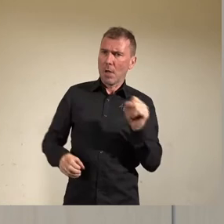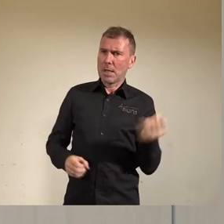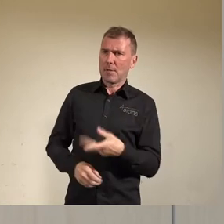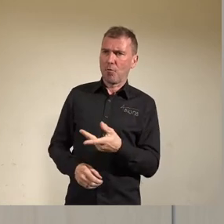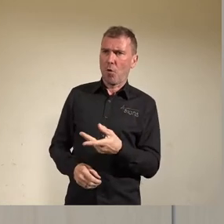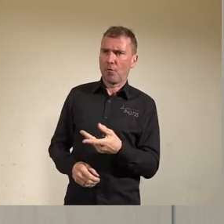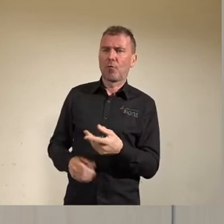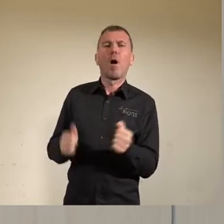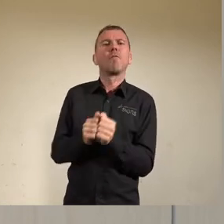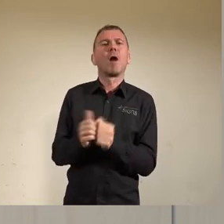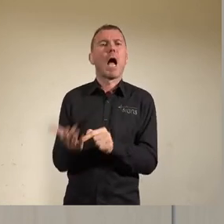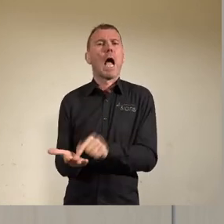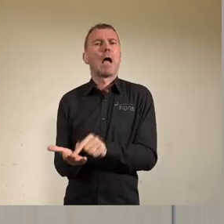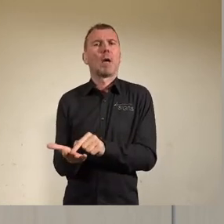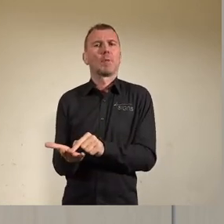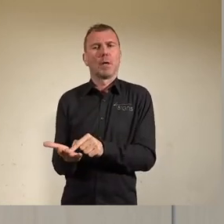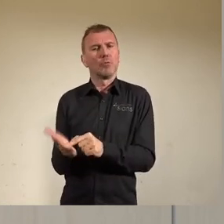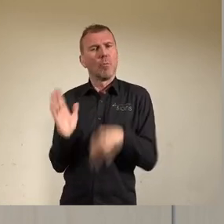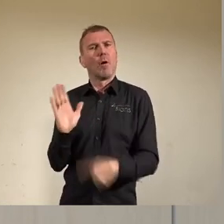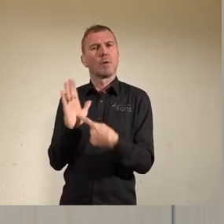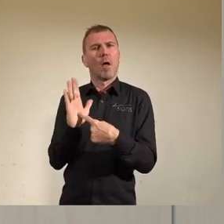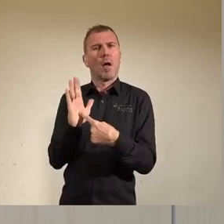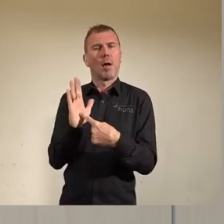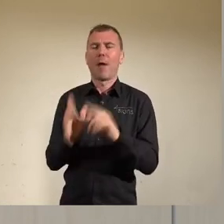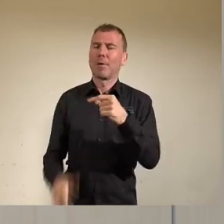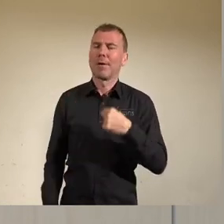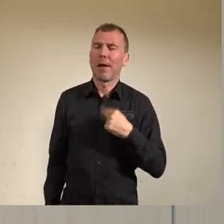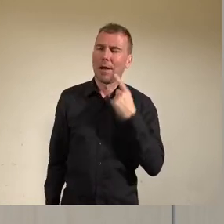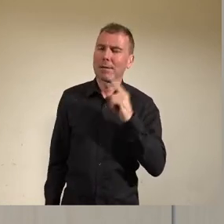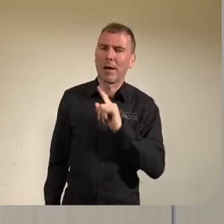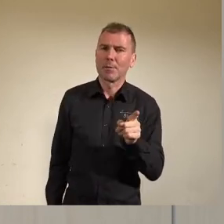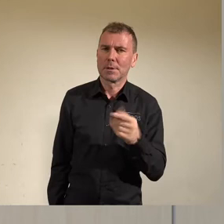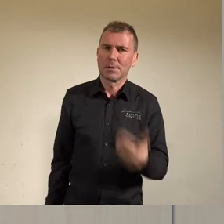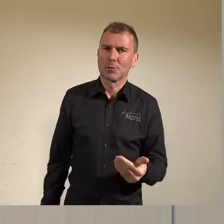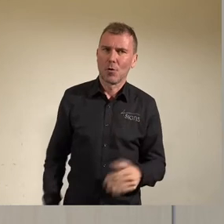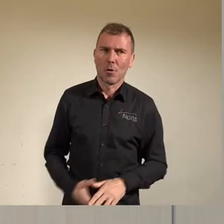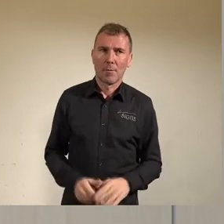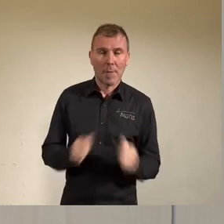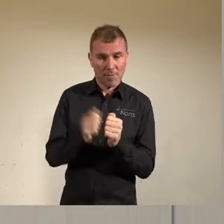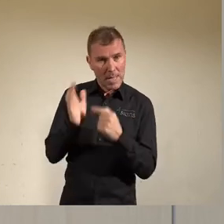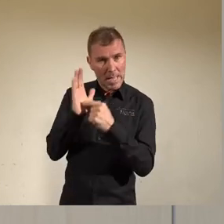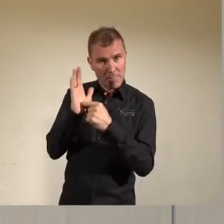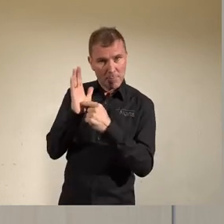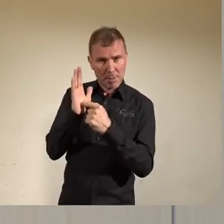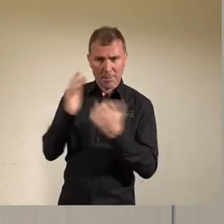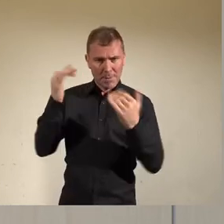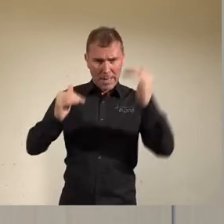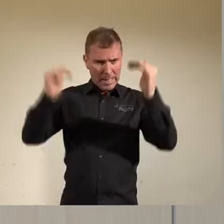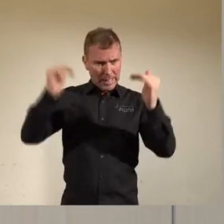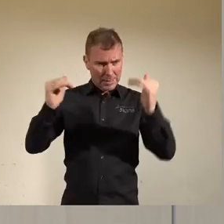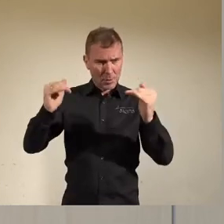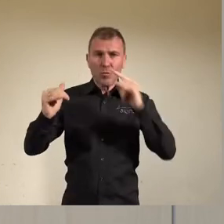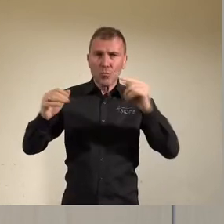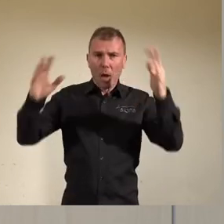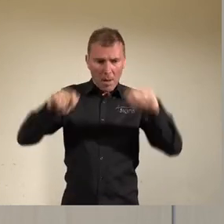stimmt auf dem Papier und nun wird alles gut. Daran glaube ich nur leider nicht. Denn selbst auf dem Papier geht die Rechnung deshalb auf,